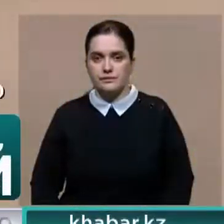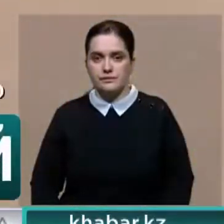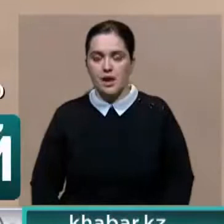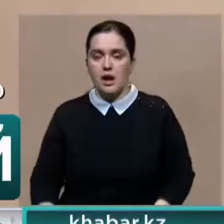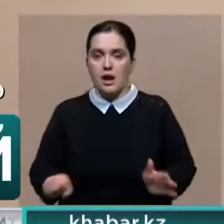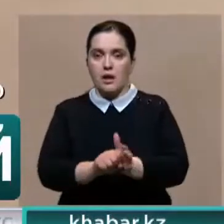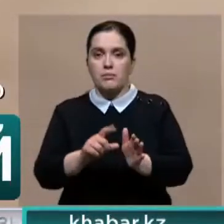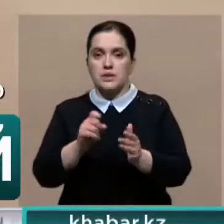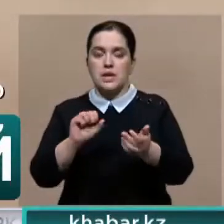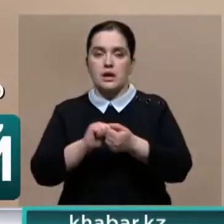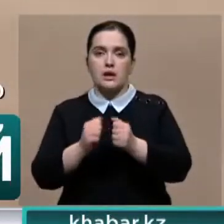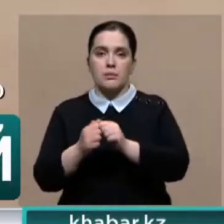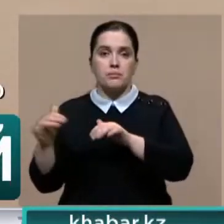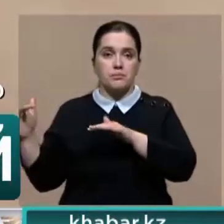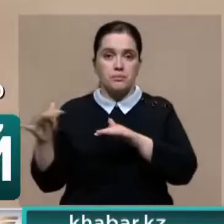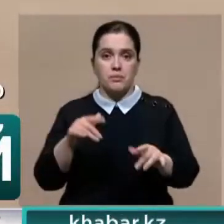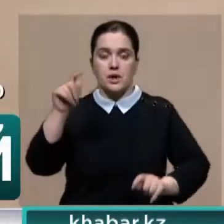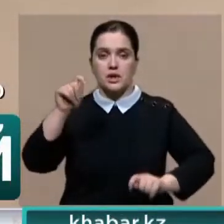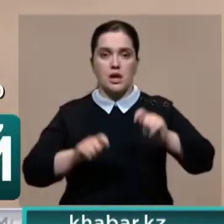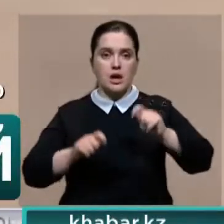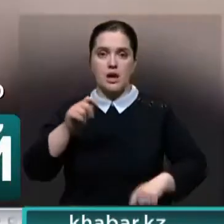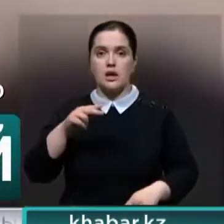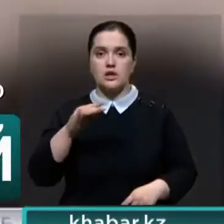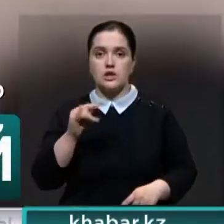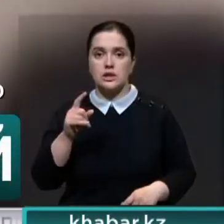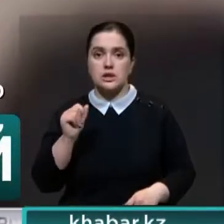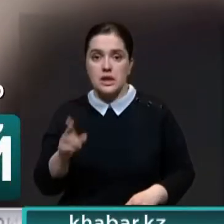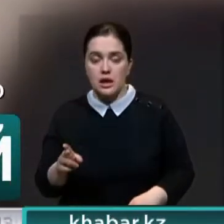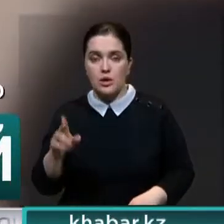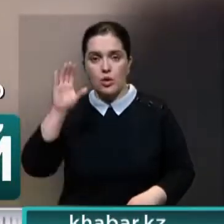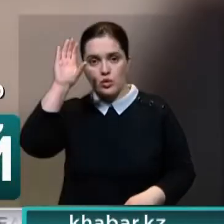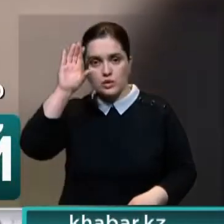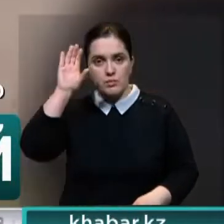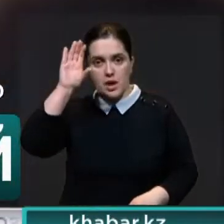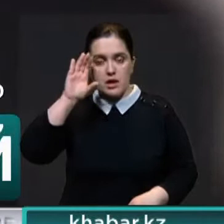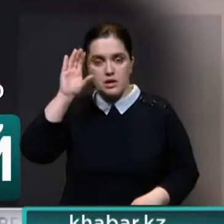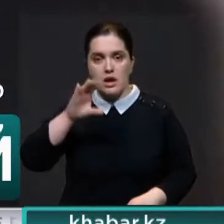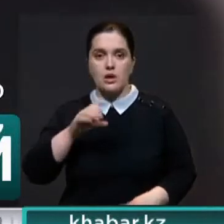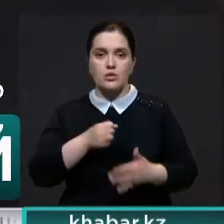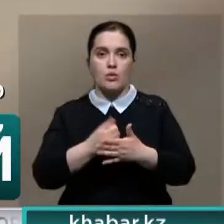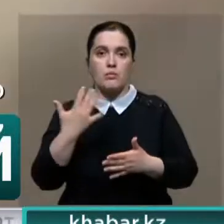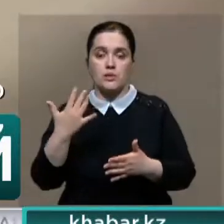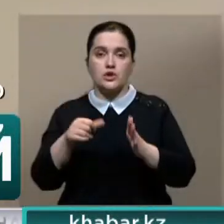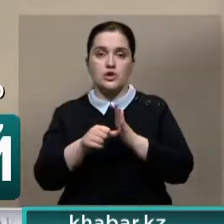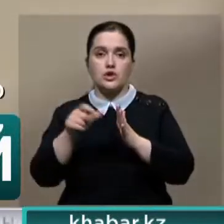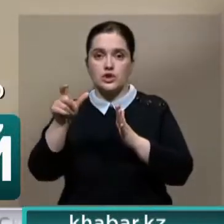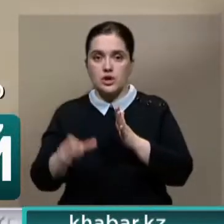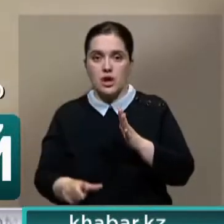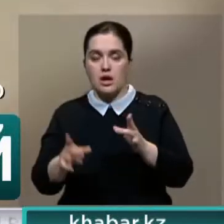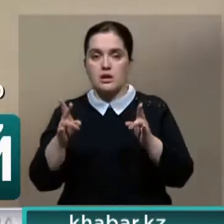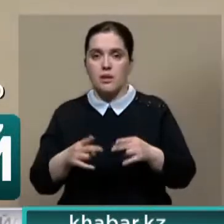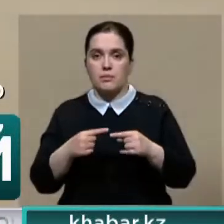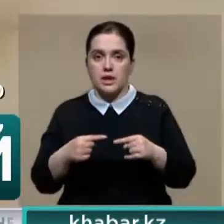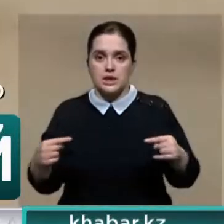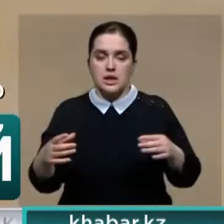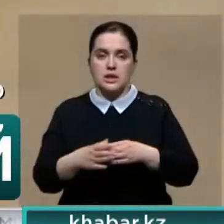Число погибших из-за селя, вызванного проливными дождями в Джизакской области Узбекистана, выросло до 5. Еще 6 человек получили травмы различной